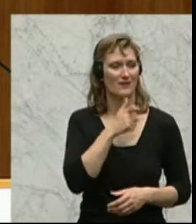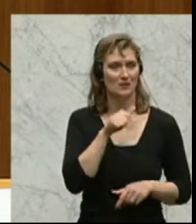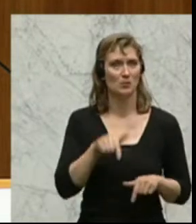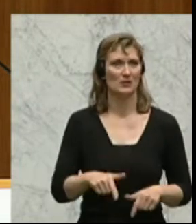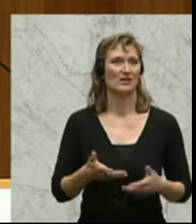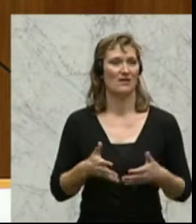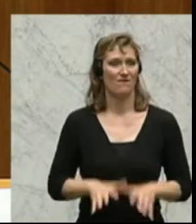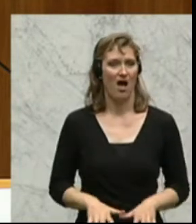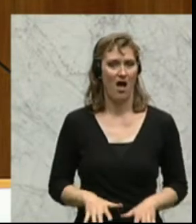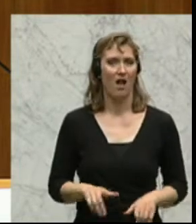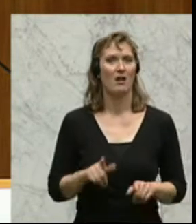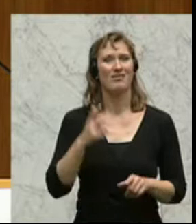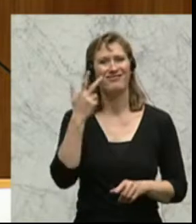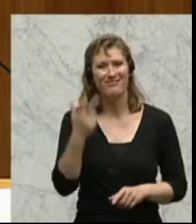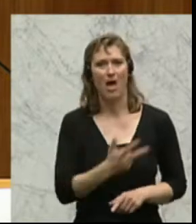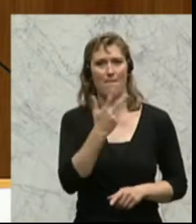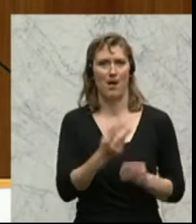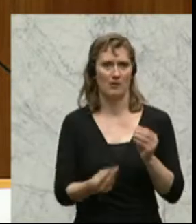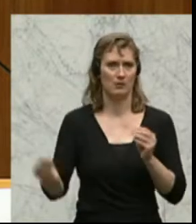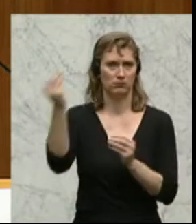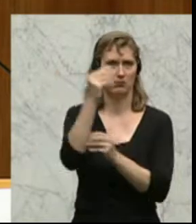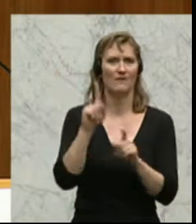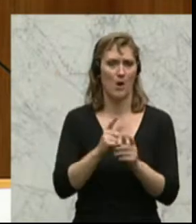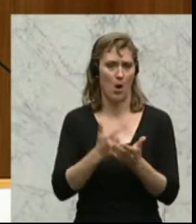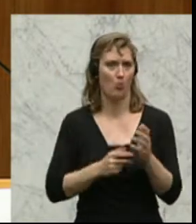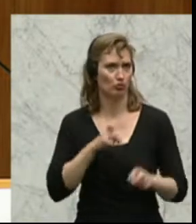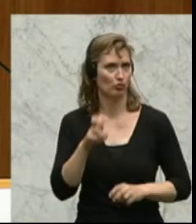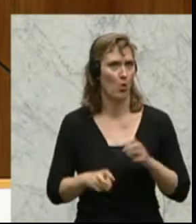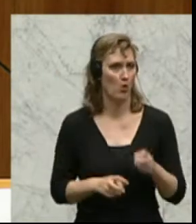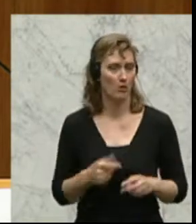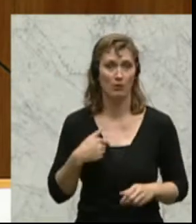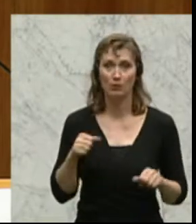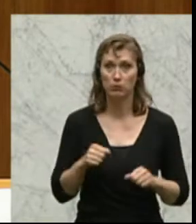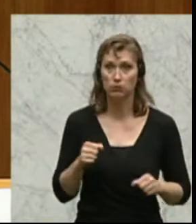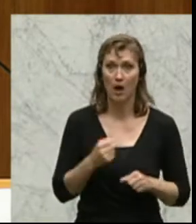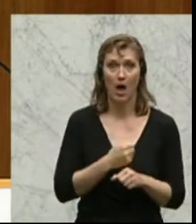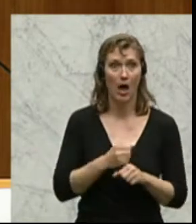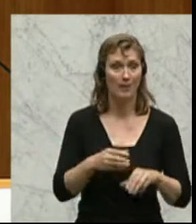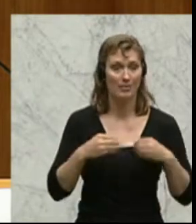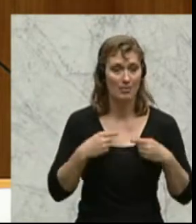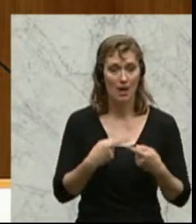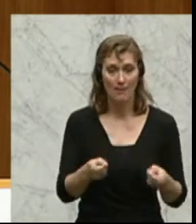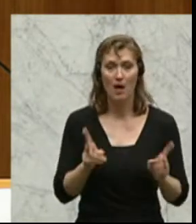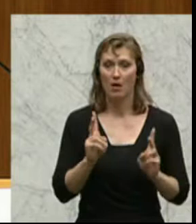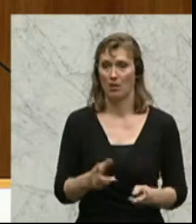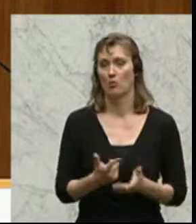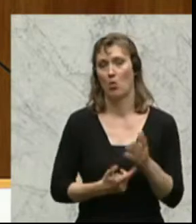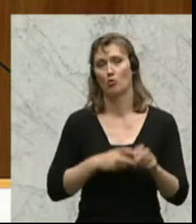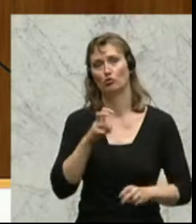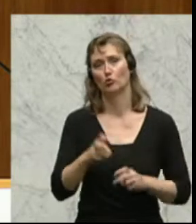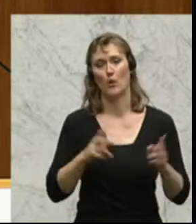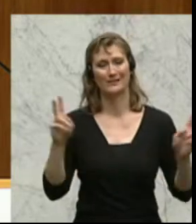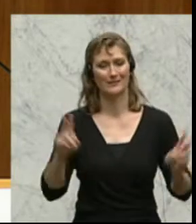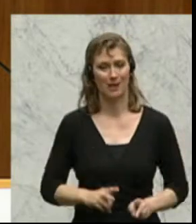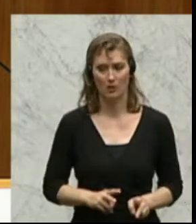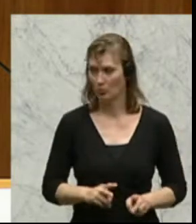Beispiel 3-mal so hoch wie die Lohnsteuer. Diesen Arbeitnehmern können Sie mit einer Lohnsteuersenkung sicher nicht